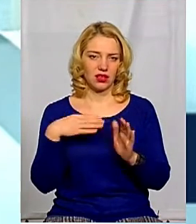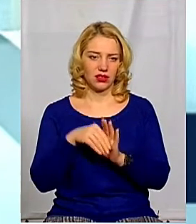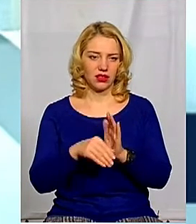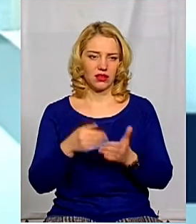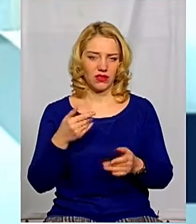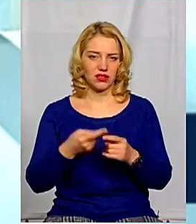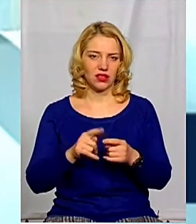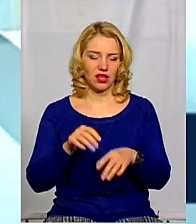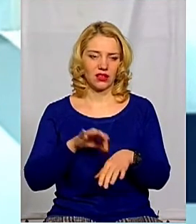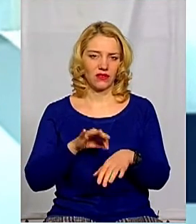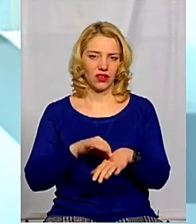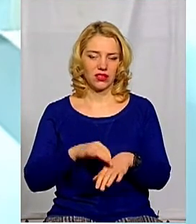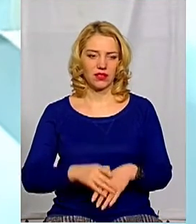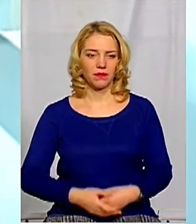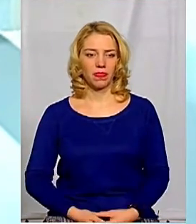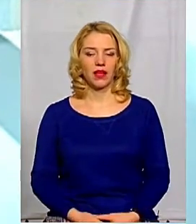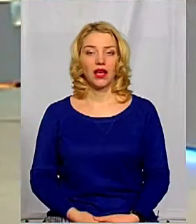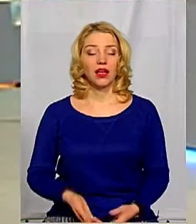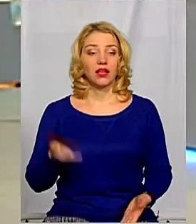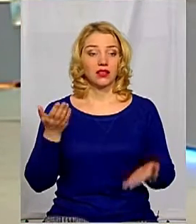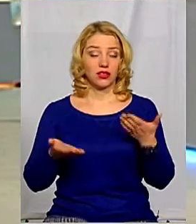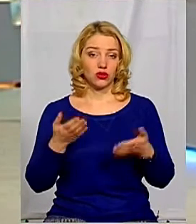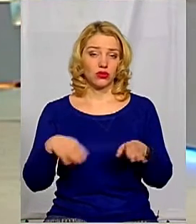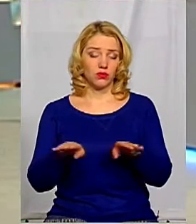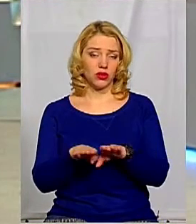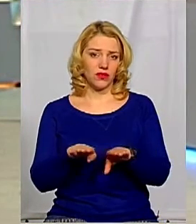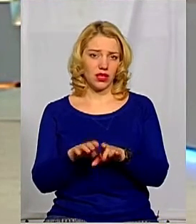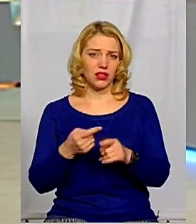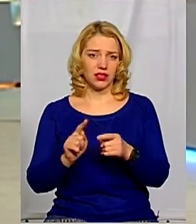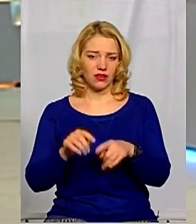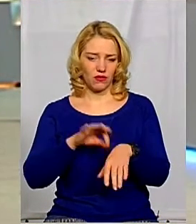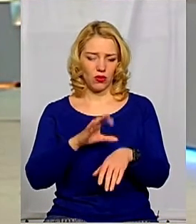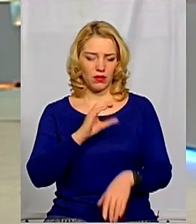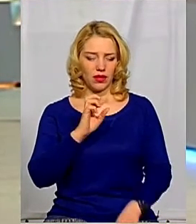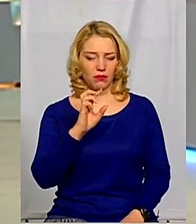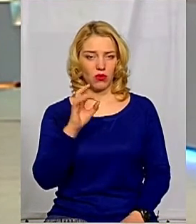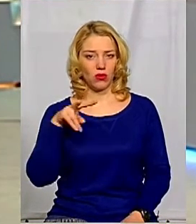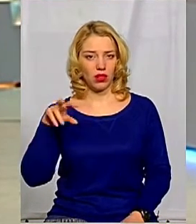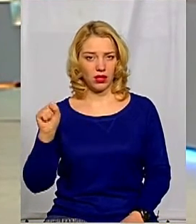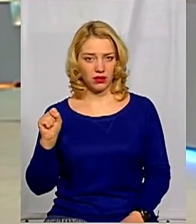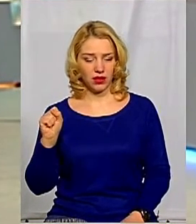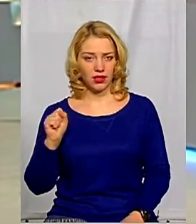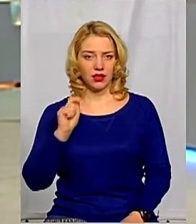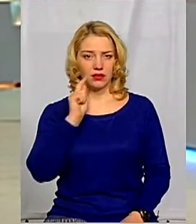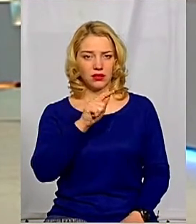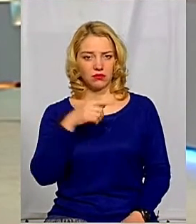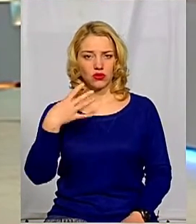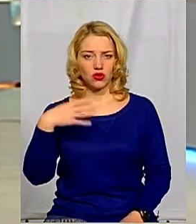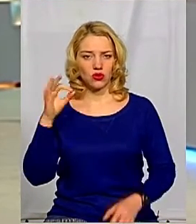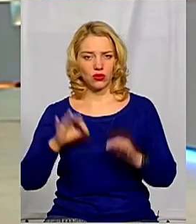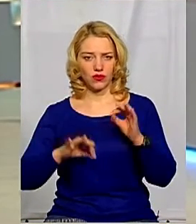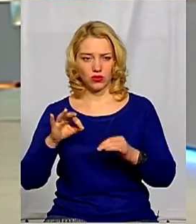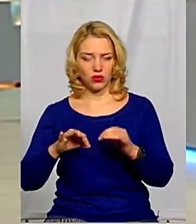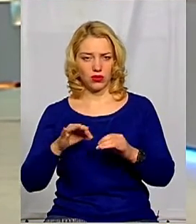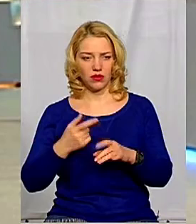цієї інфекції. Так що порівняти з іншими нам відомими? Якщо порівняти з хворобою Ебола, то там летальність 40%.